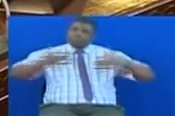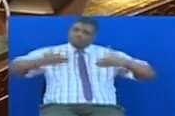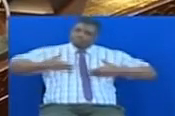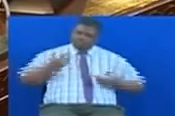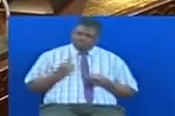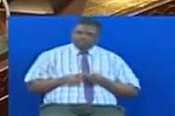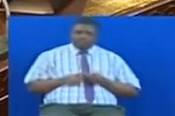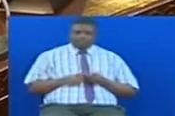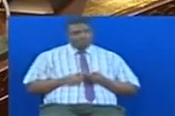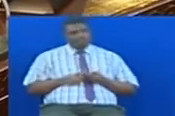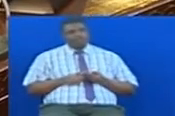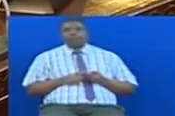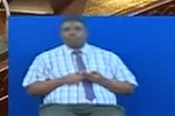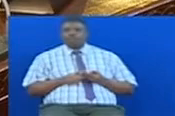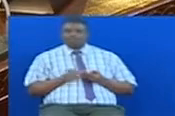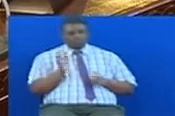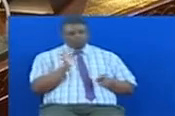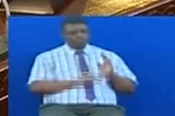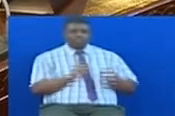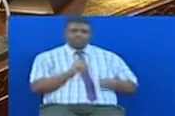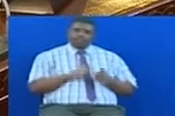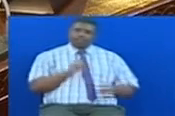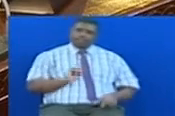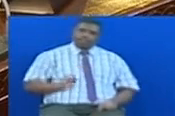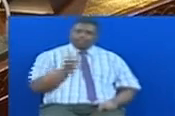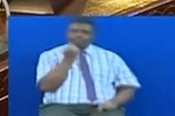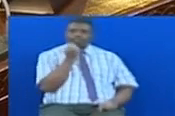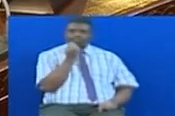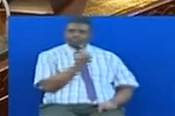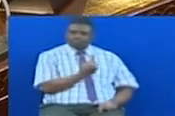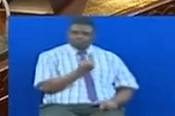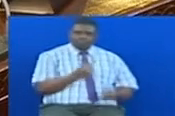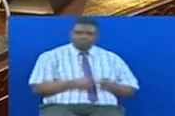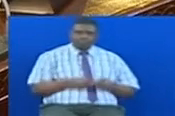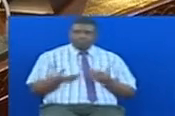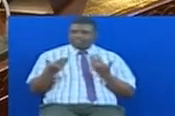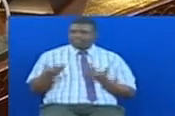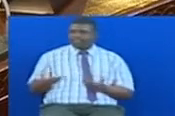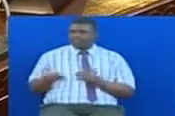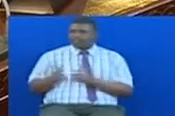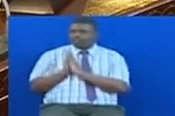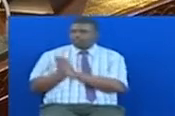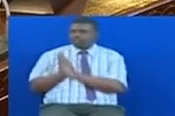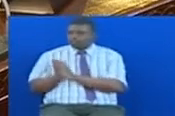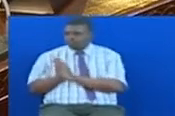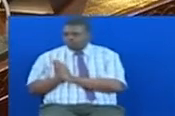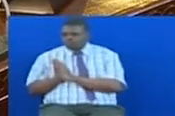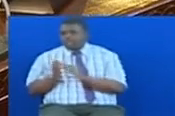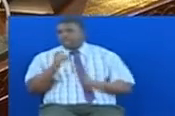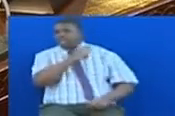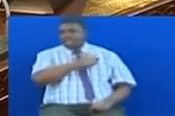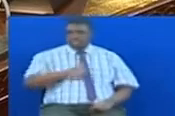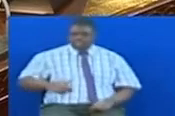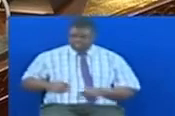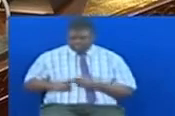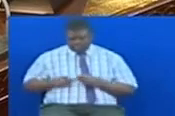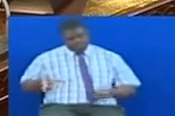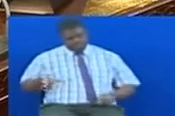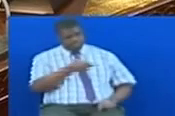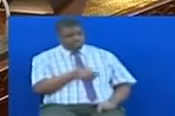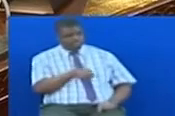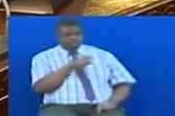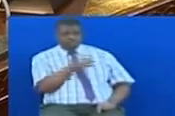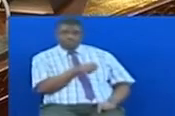hilo, waliweza kuchanga shilingi milioni 1 kwamba sasa tunamshukuru sana mheshimiwa rais kwa uwepo wa mikopo hii. Sasa